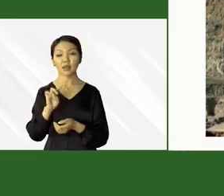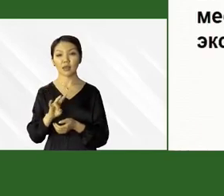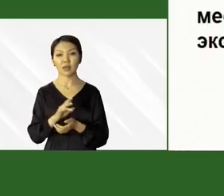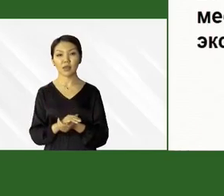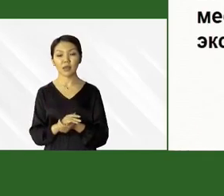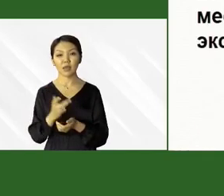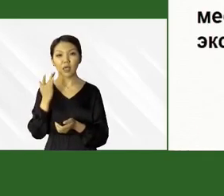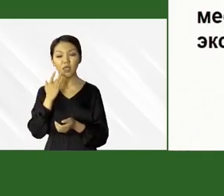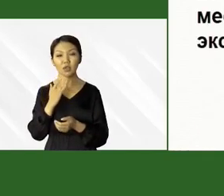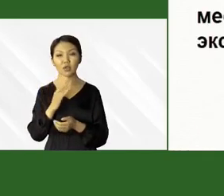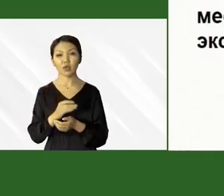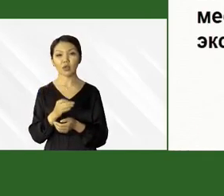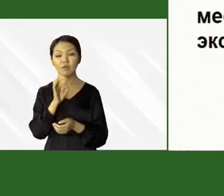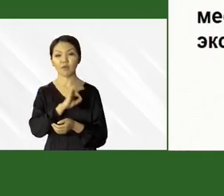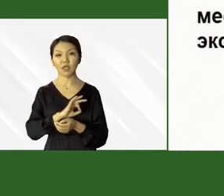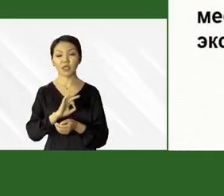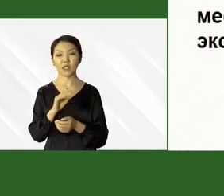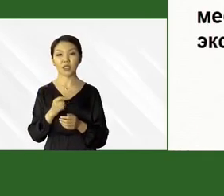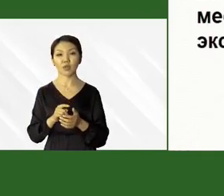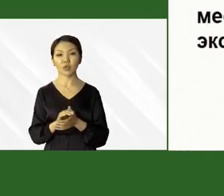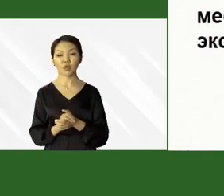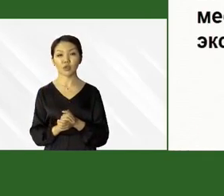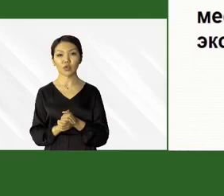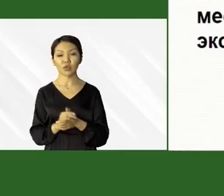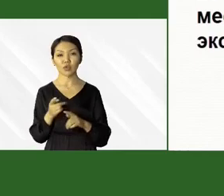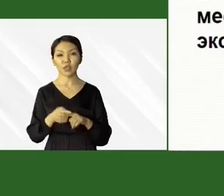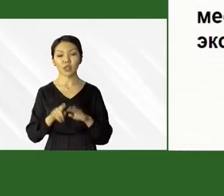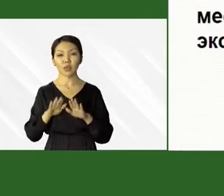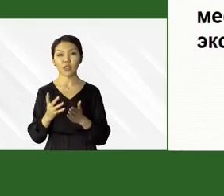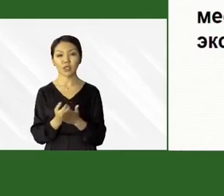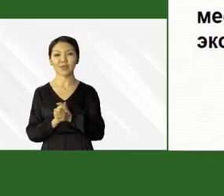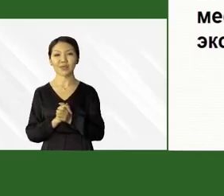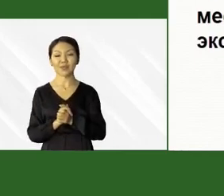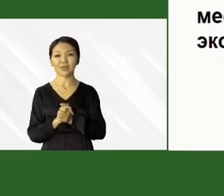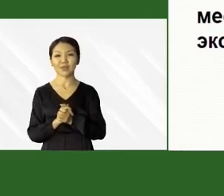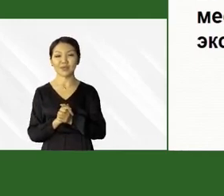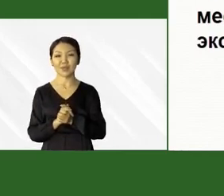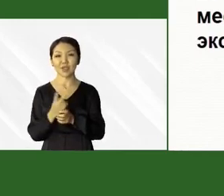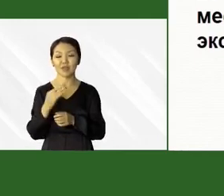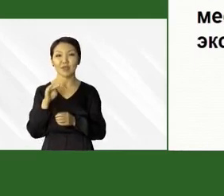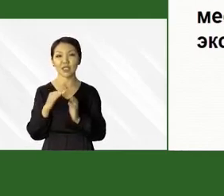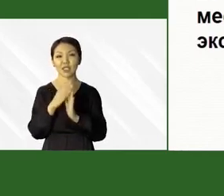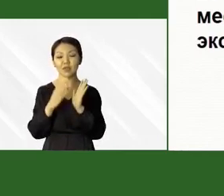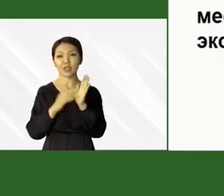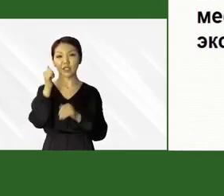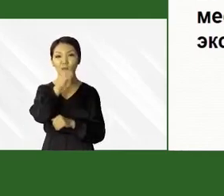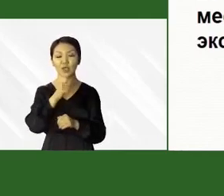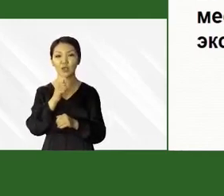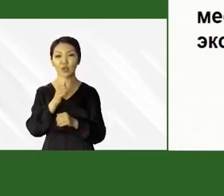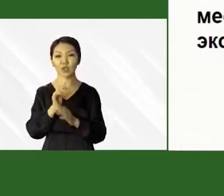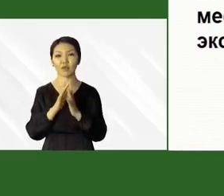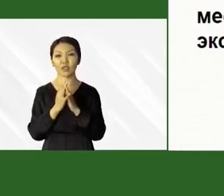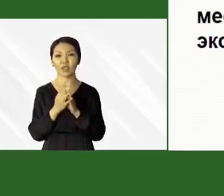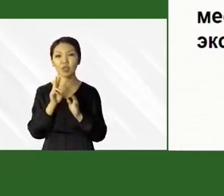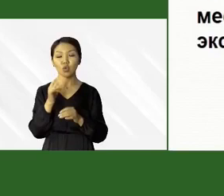месторождения. Широко используется и месторождение строительных материалов. В 2019 году в